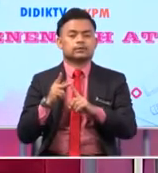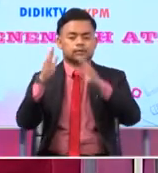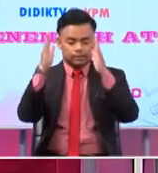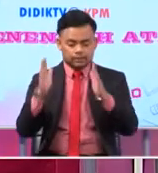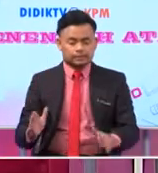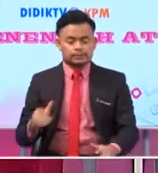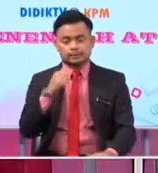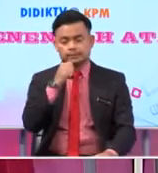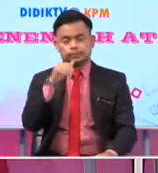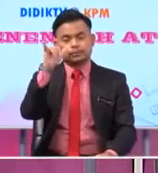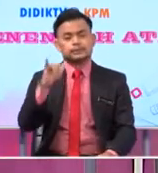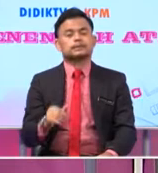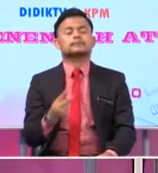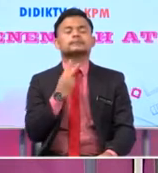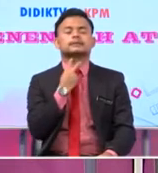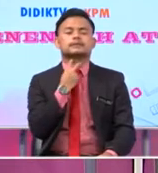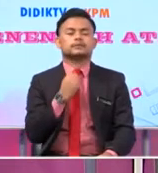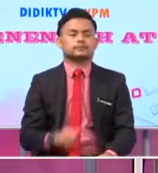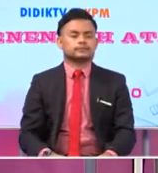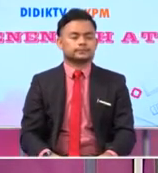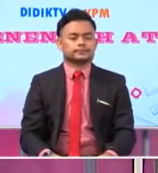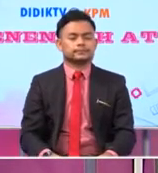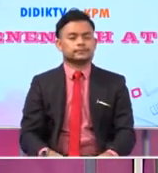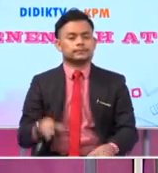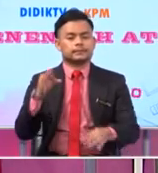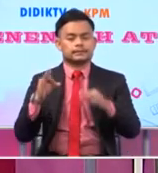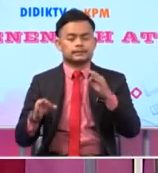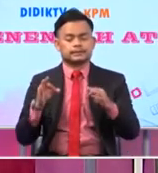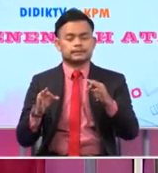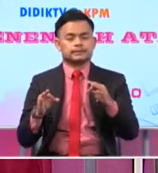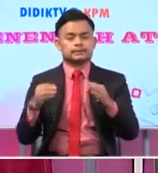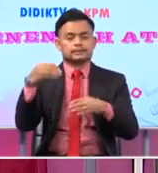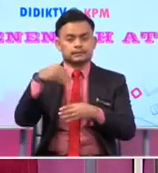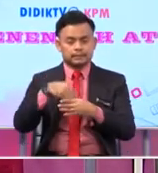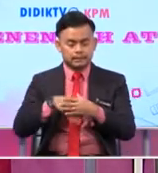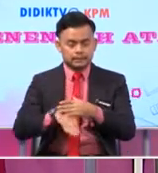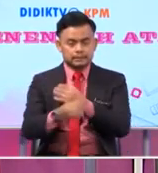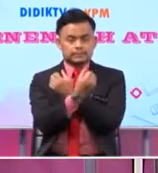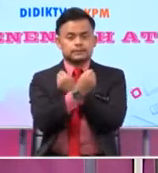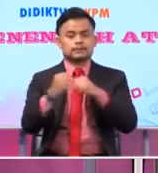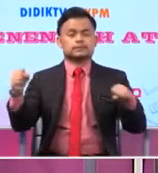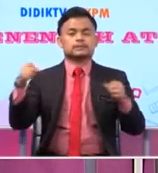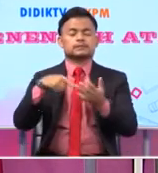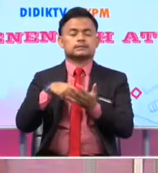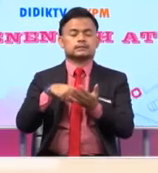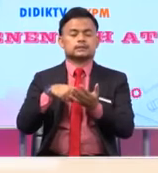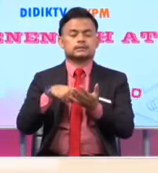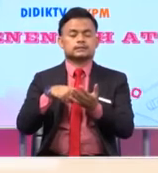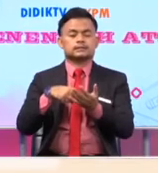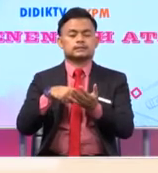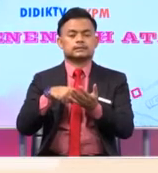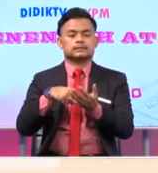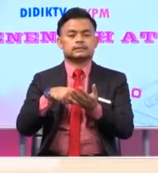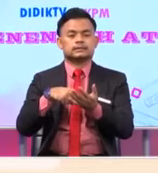tinggal contoh jawabannya cekgu sediakan yaitu Jika saya berada di dalam situasi ini saya akan mempraktikkan